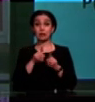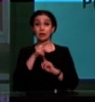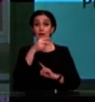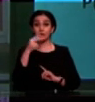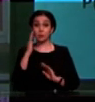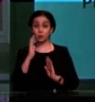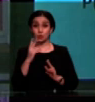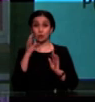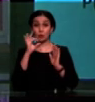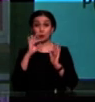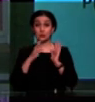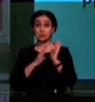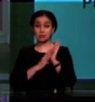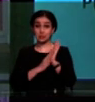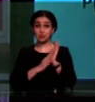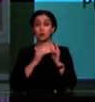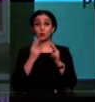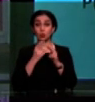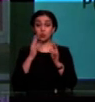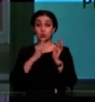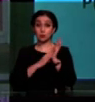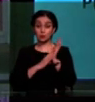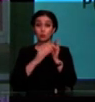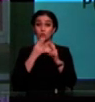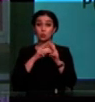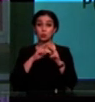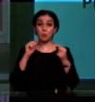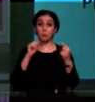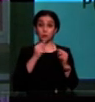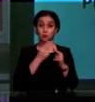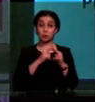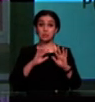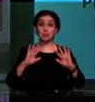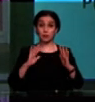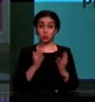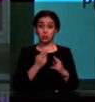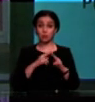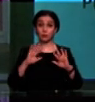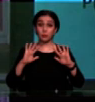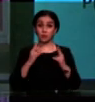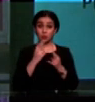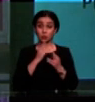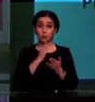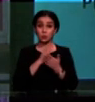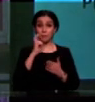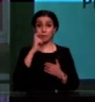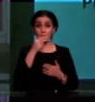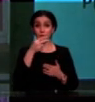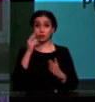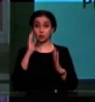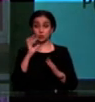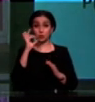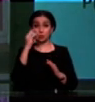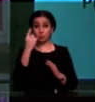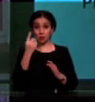это 0,9. И опять, применяя формулу противоположных событий, вероятность события B будет равна